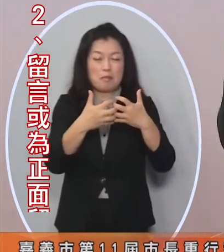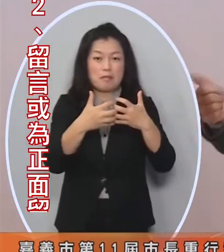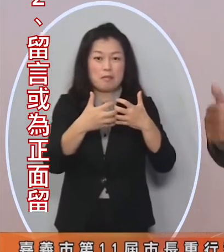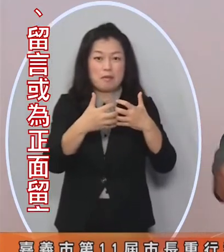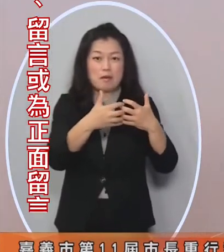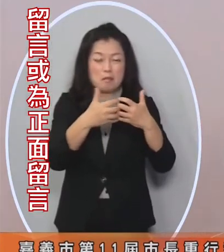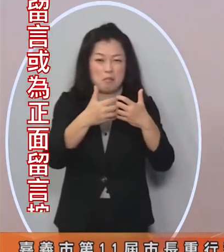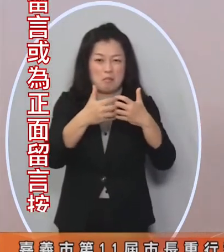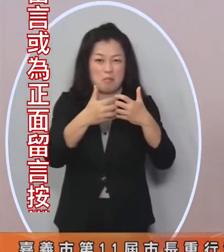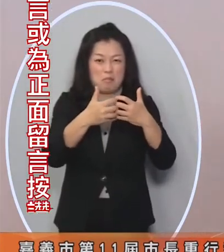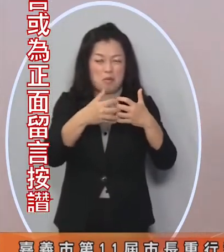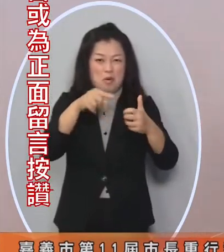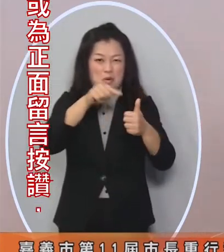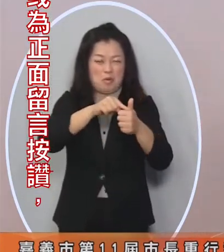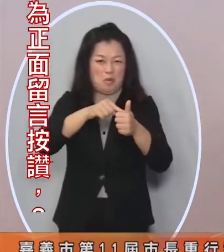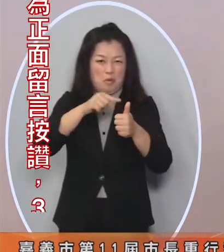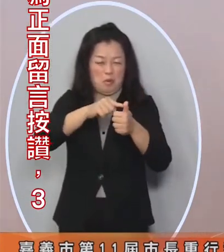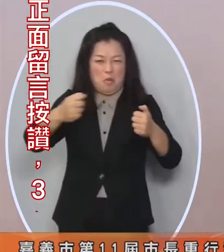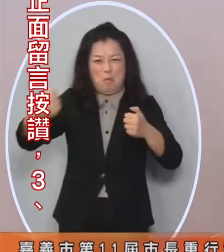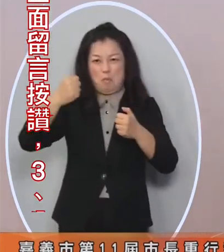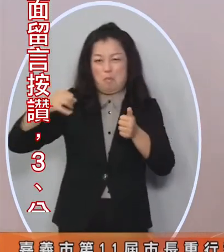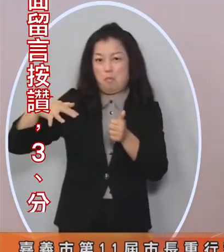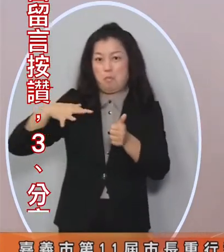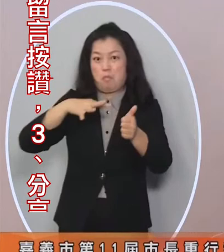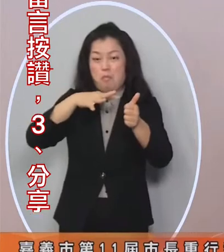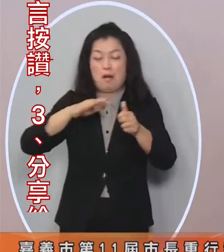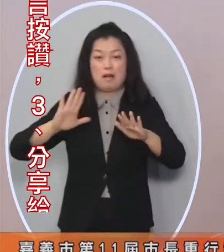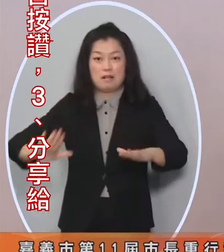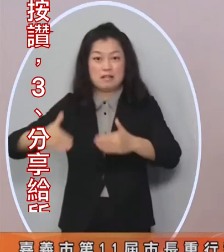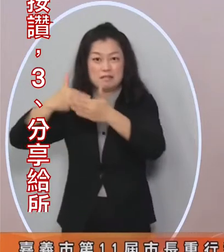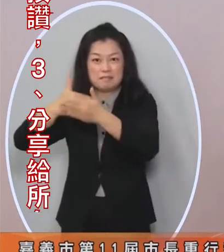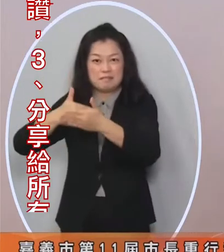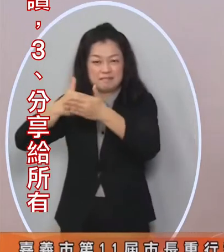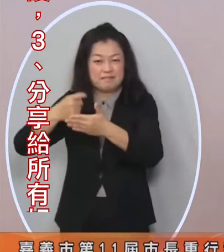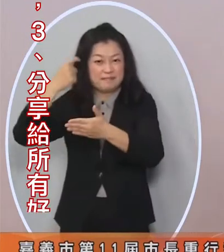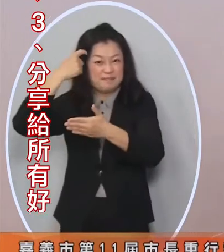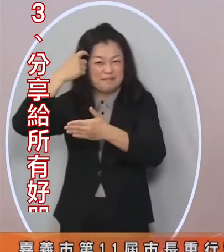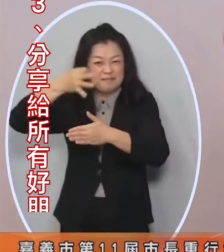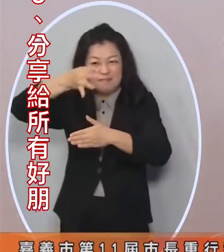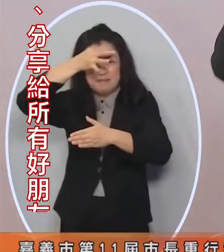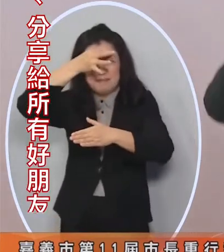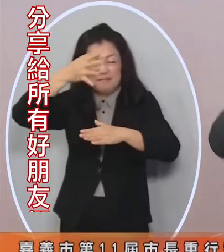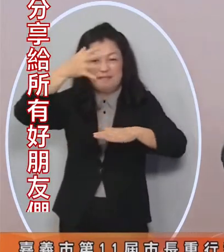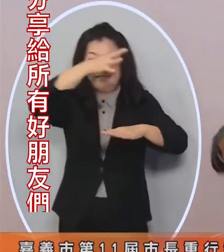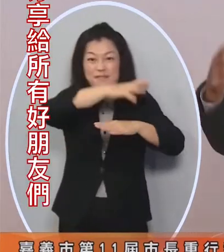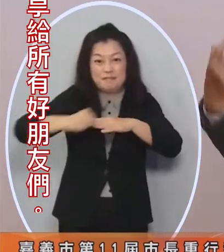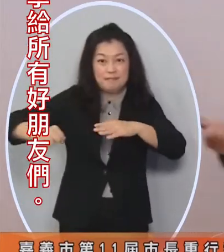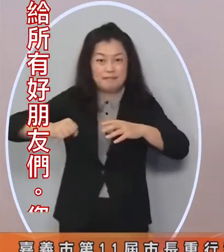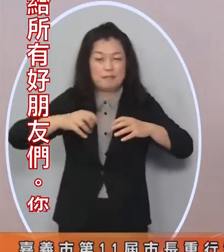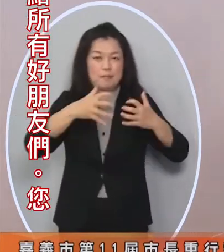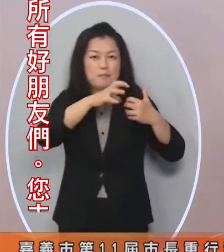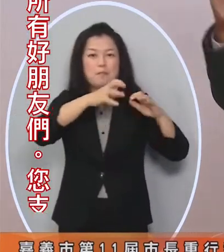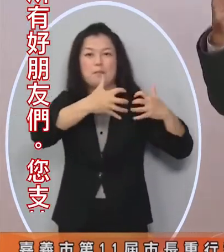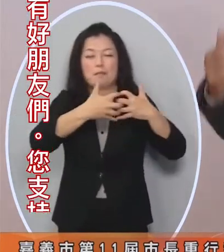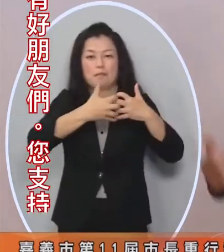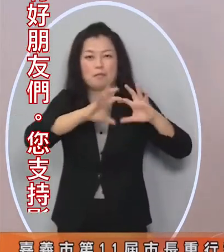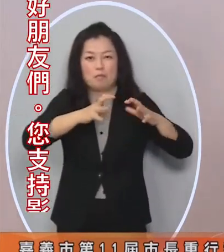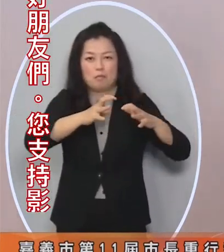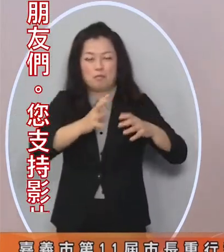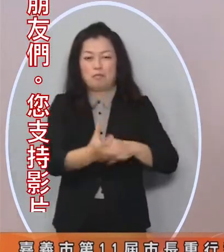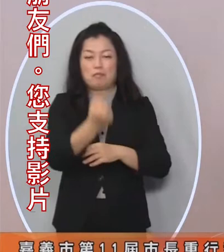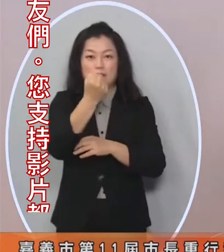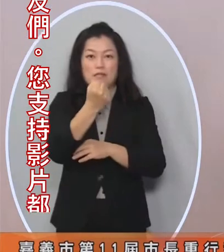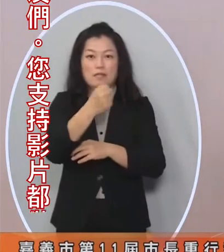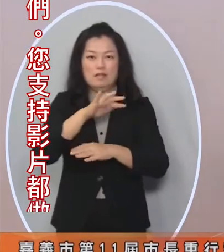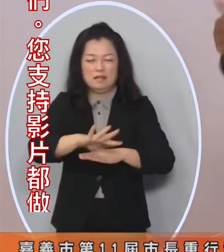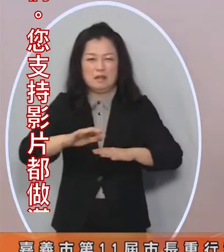国领导权。即马中国想要讲个抢美国的世界领导权，中美抗争斗